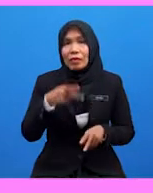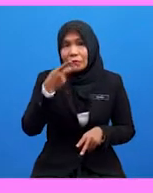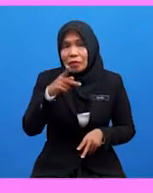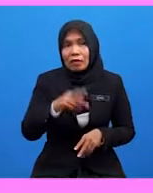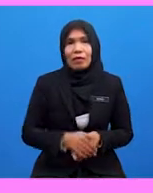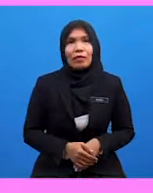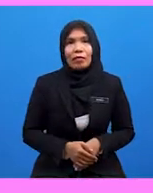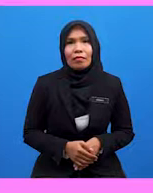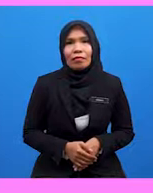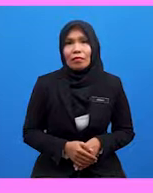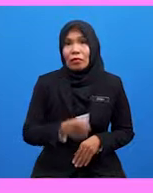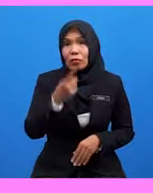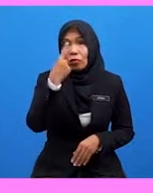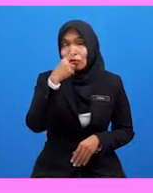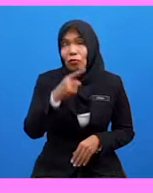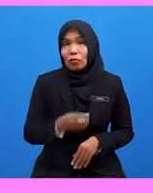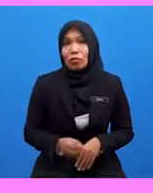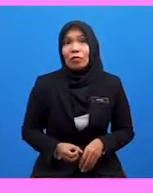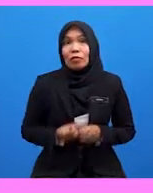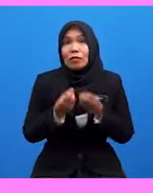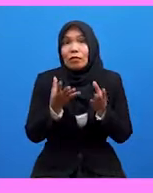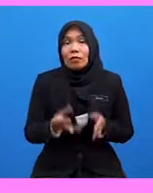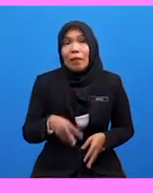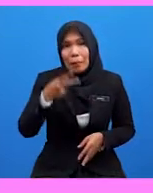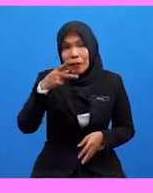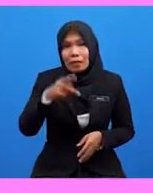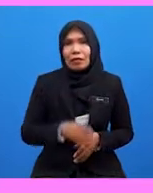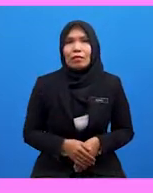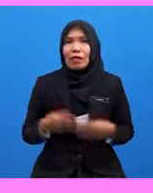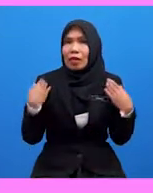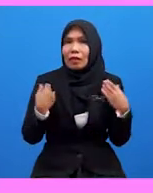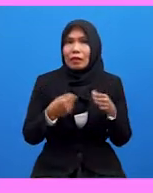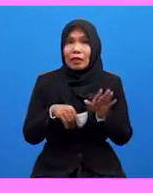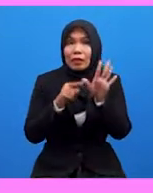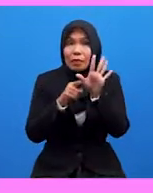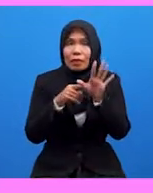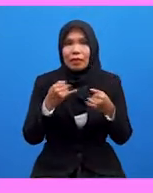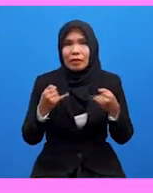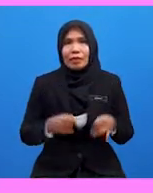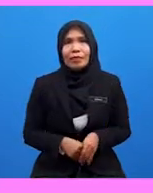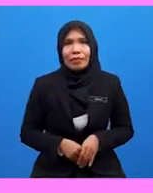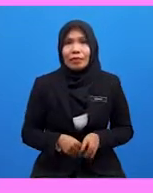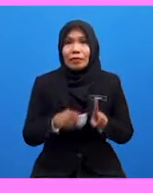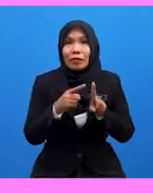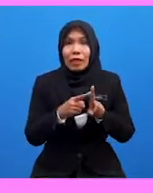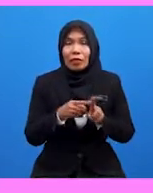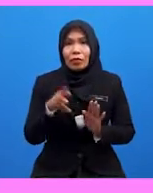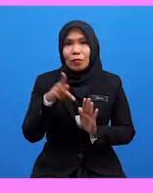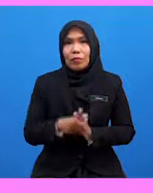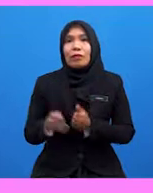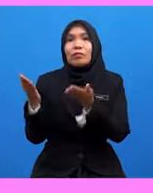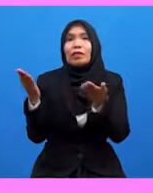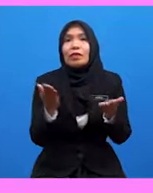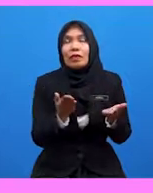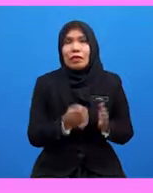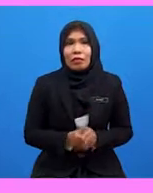untuk menyatakan perintah. Terdapat lima jenis kata perintah, iaitu 1. Permintaan atau